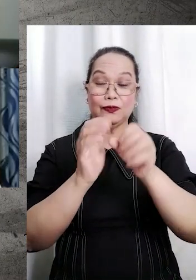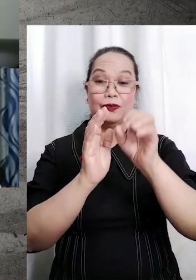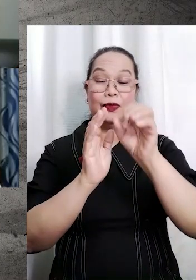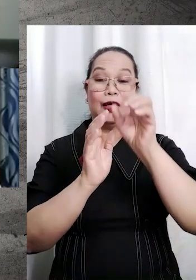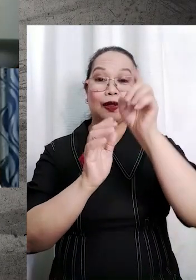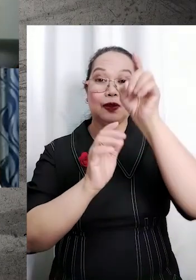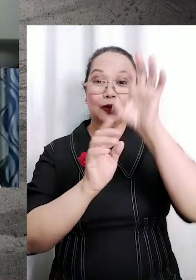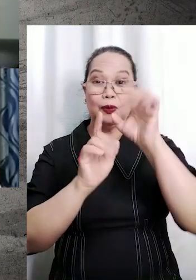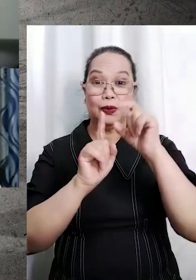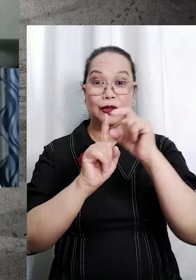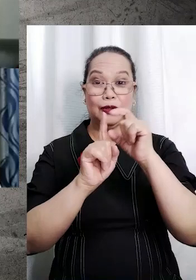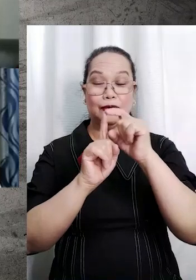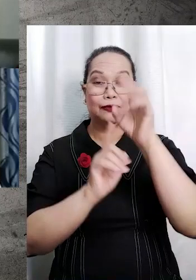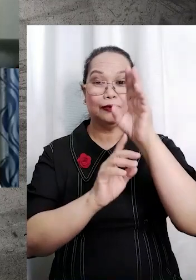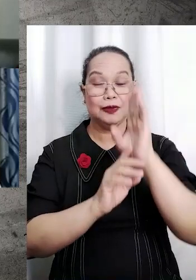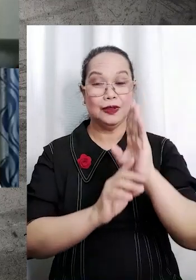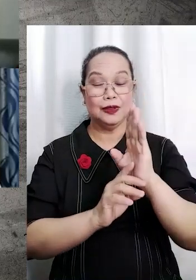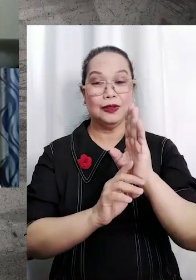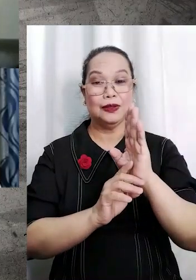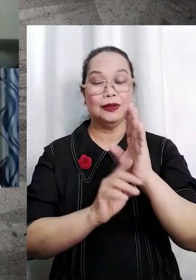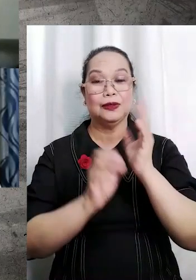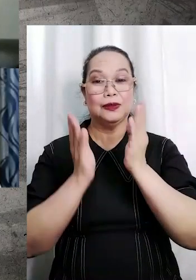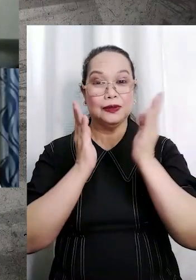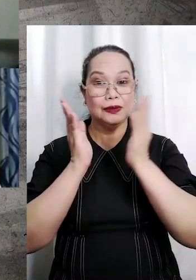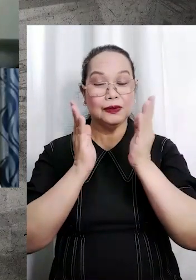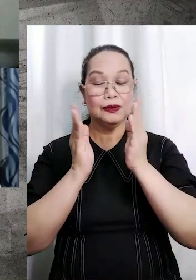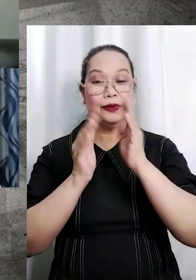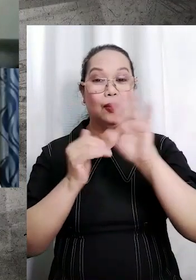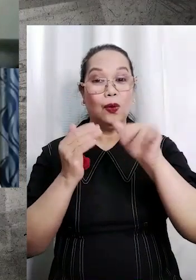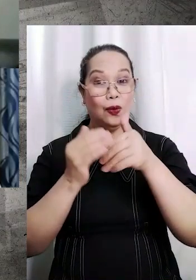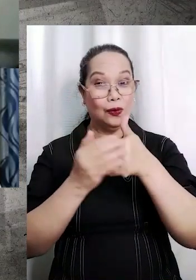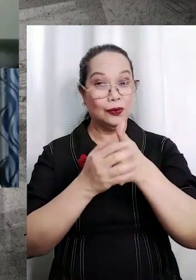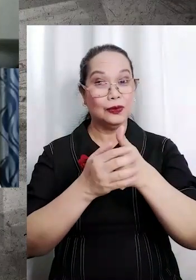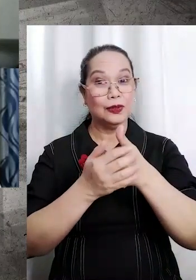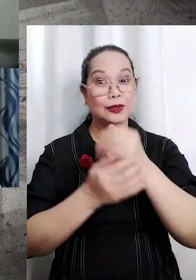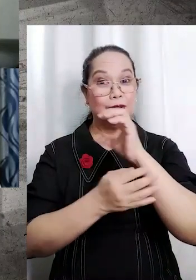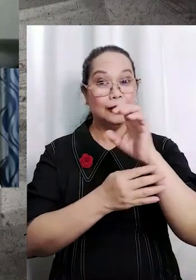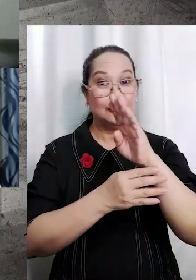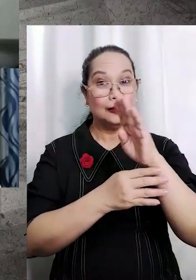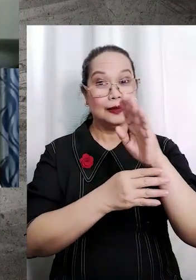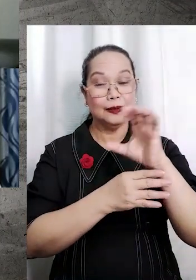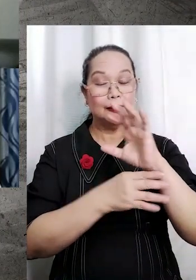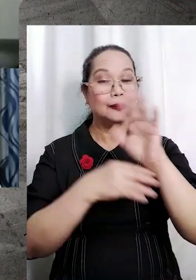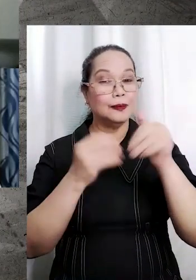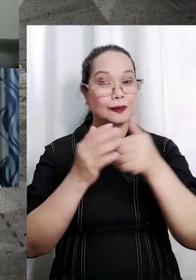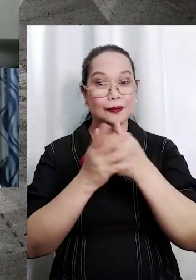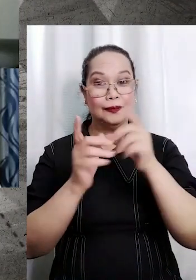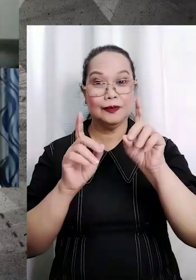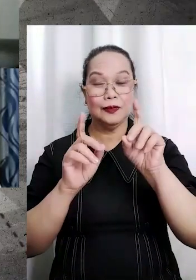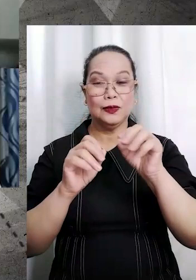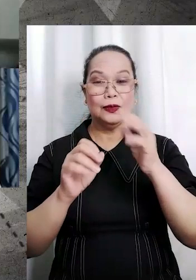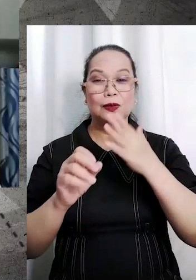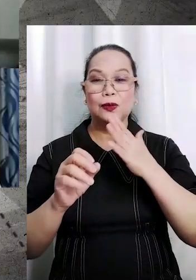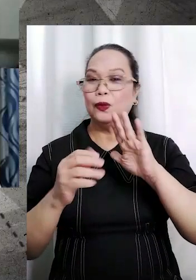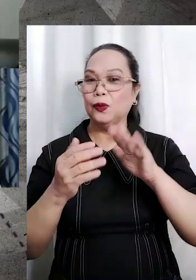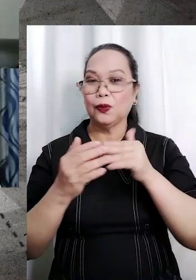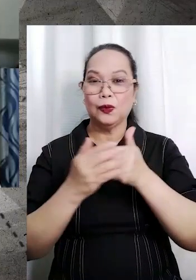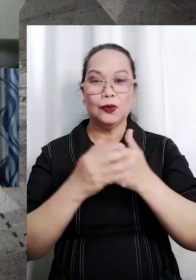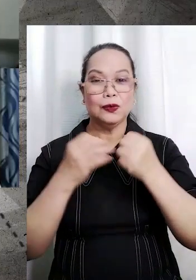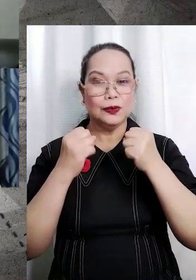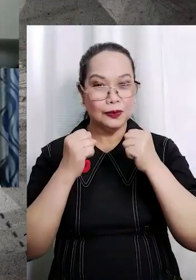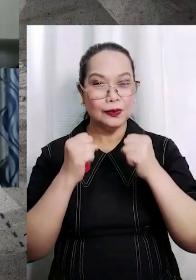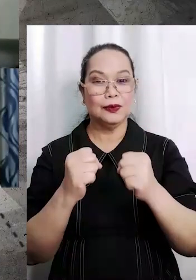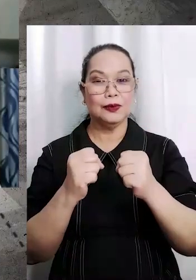Diyos, na ako'y maglilingkod sa katiran at gagawin ang lahat ng